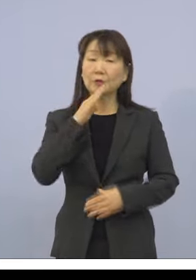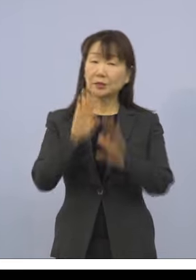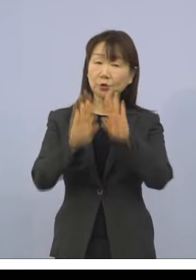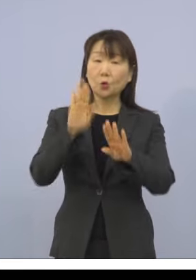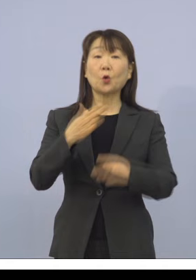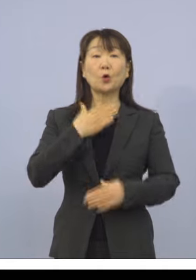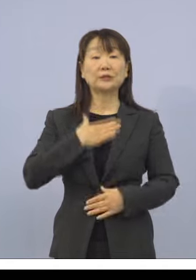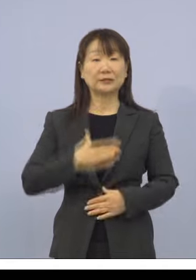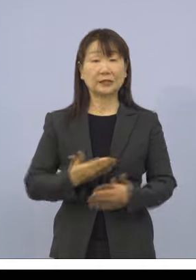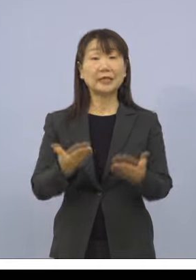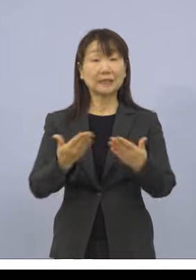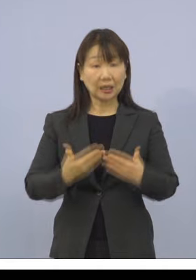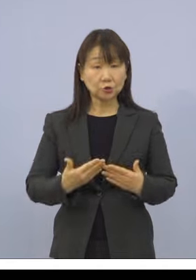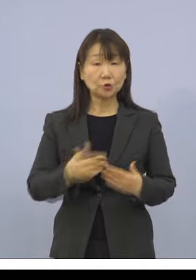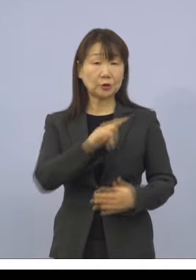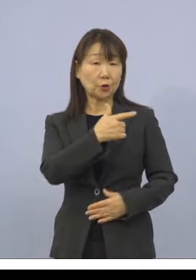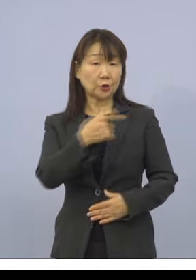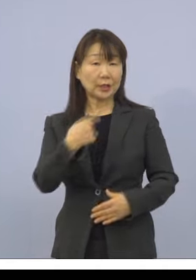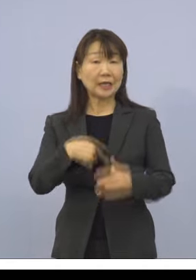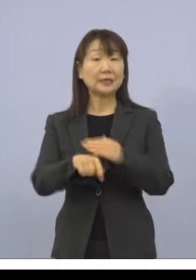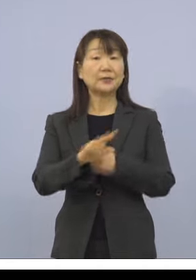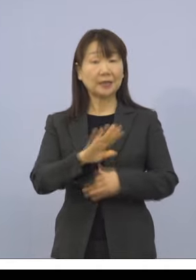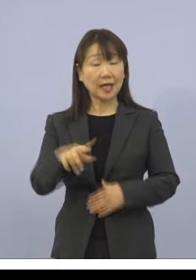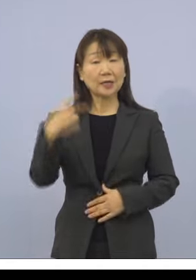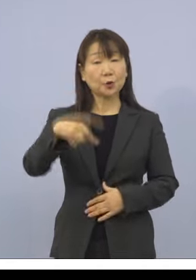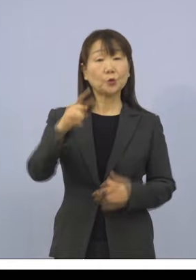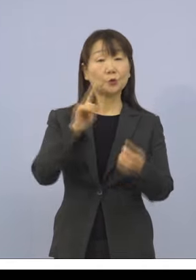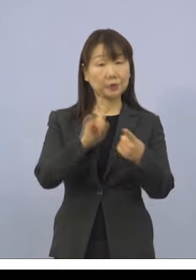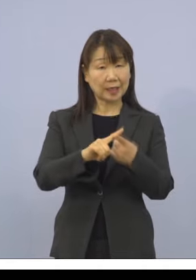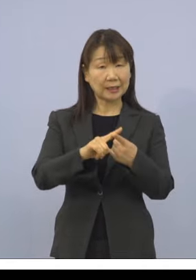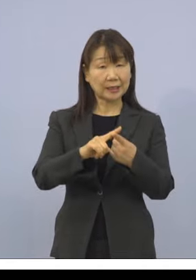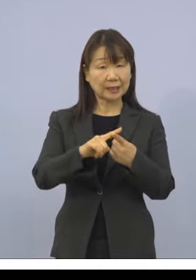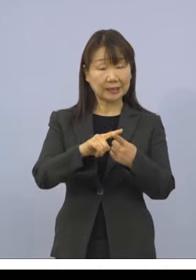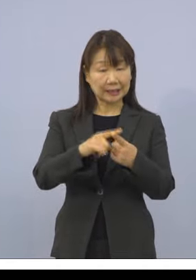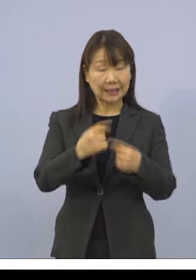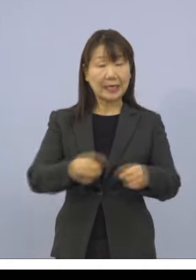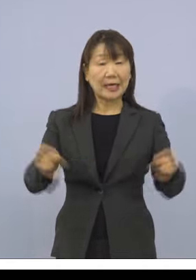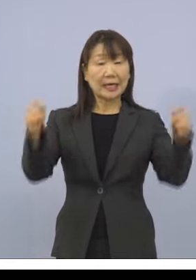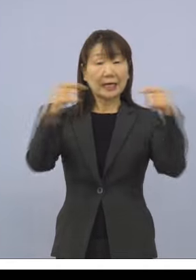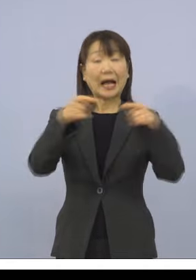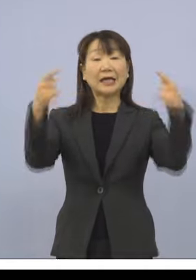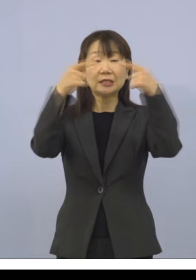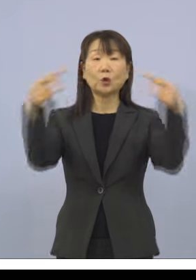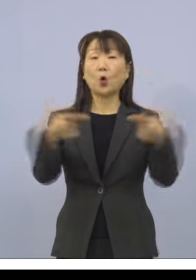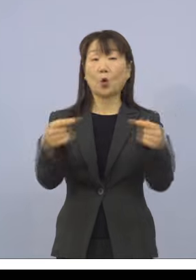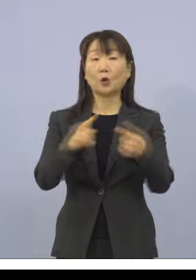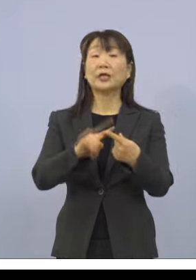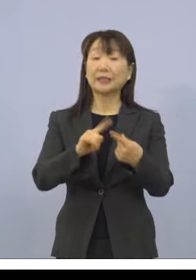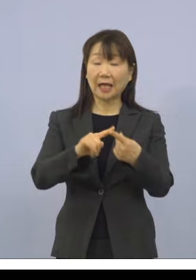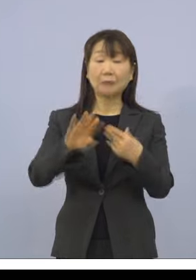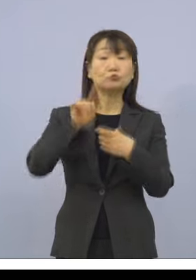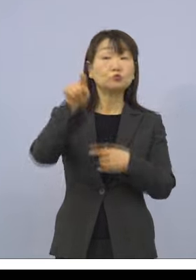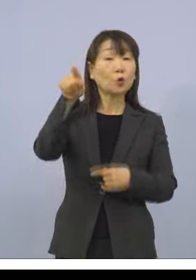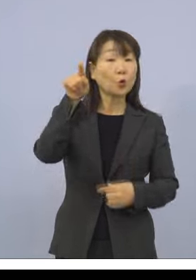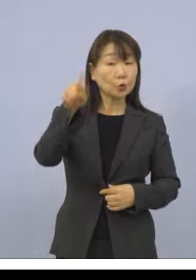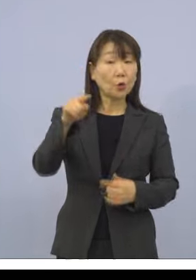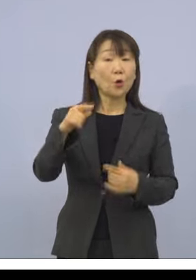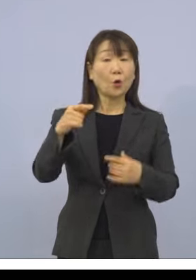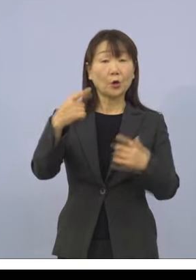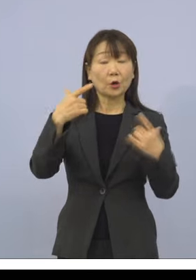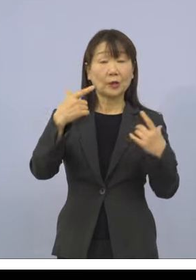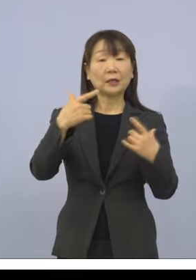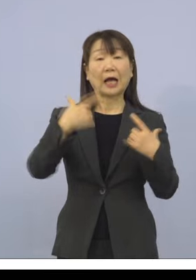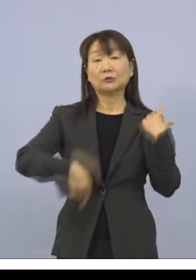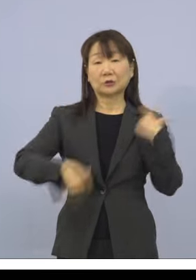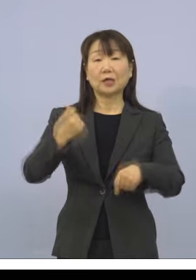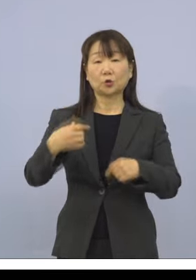く、いろんな意味での教育的また外交的にも向こうの大学生との交流もしていただいた